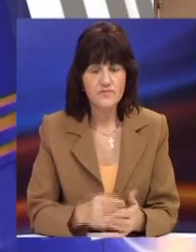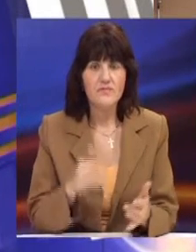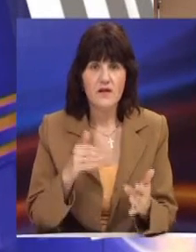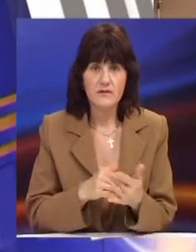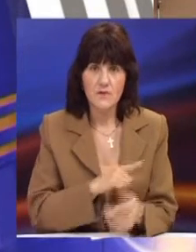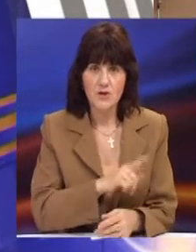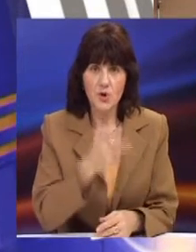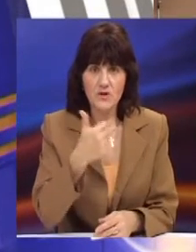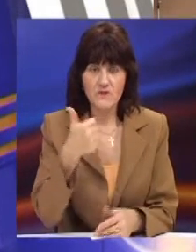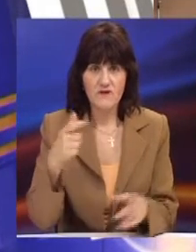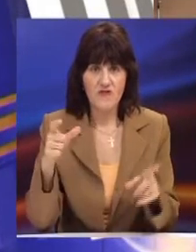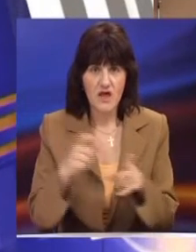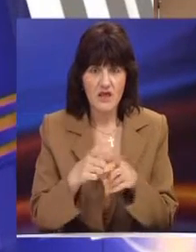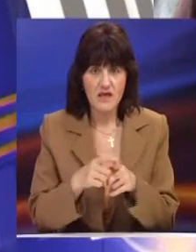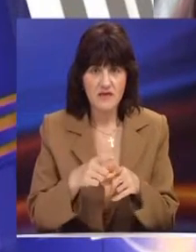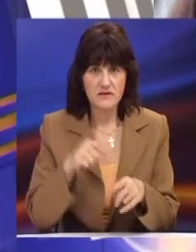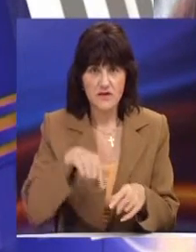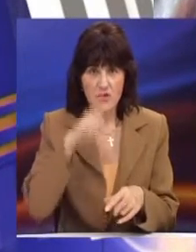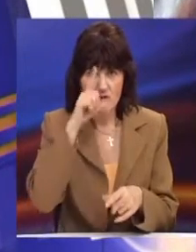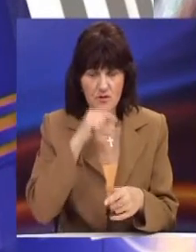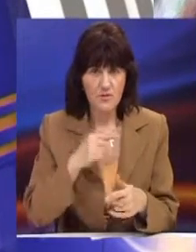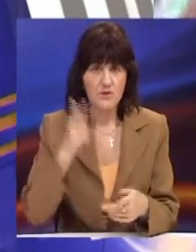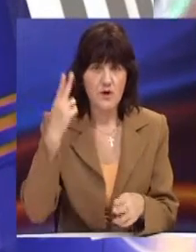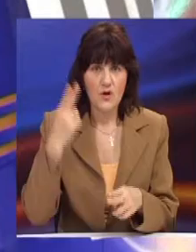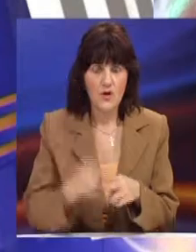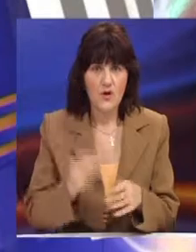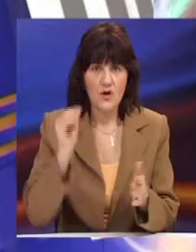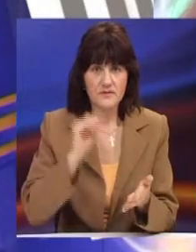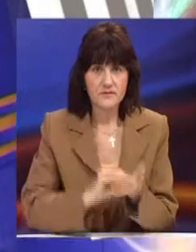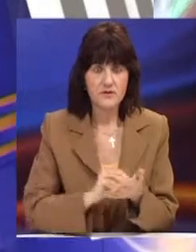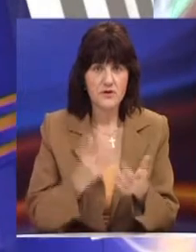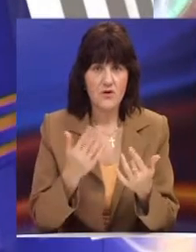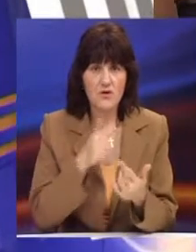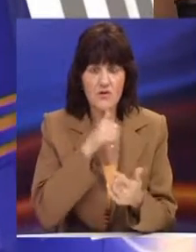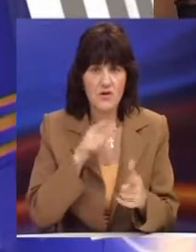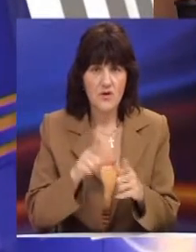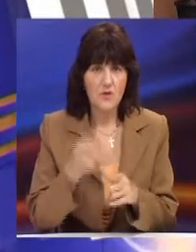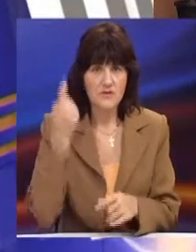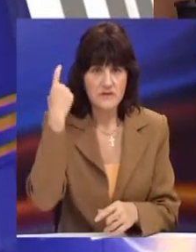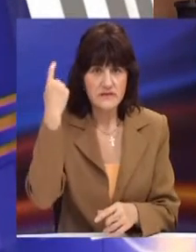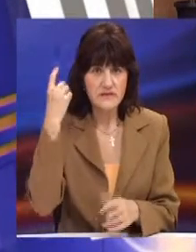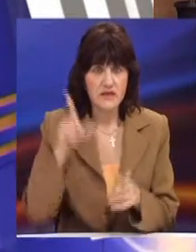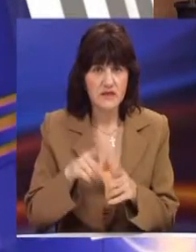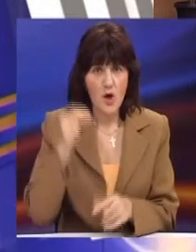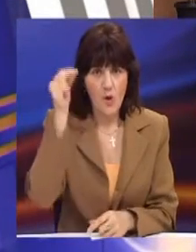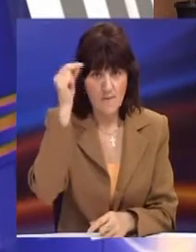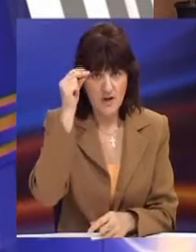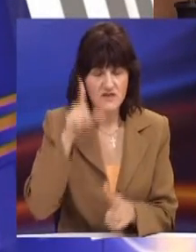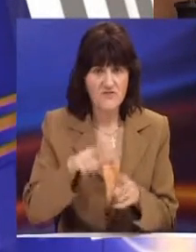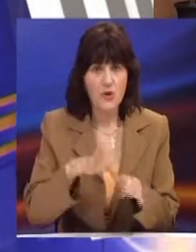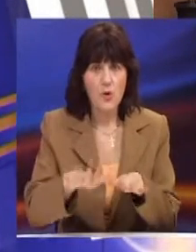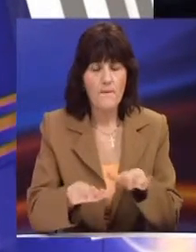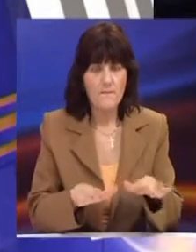Neophodno je do 31. decembra na lokalnom nivou definisati konačne predloge koji će biti analizirani u Pokrajinskom sekretarijatu za obrazovanje